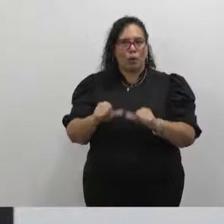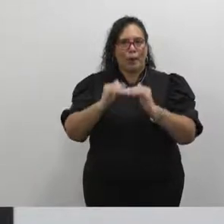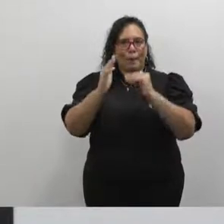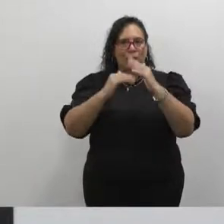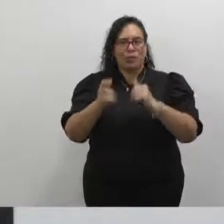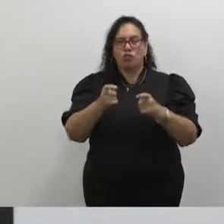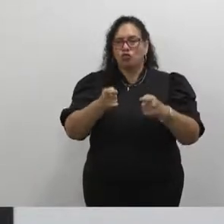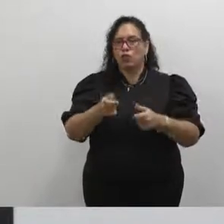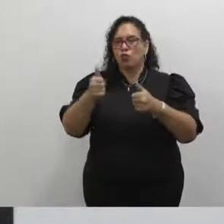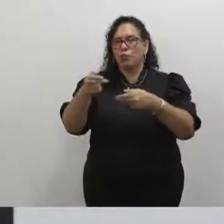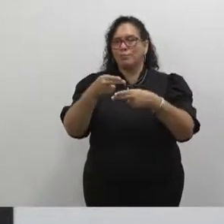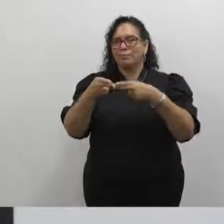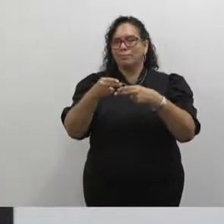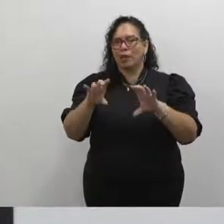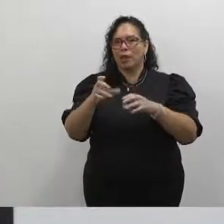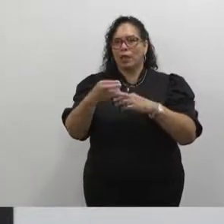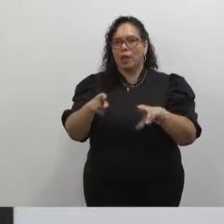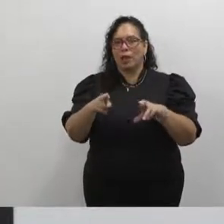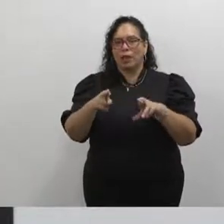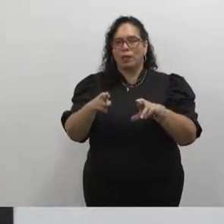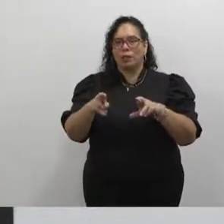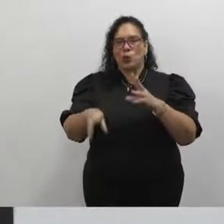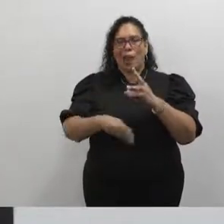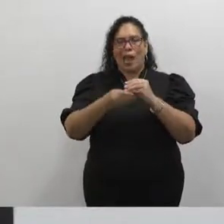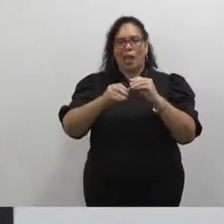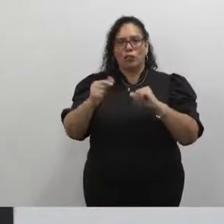bố cái hả